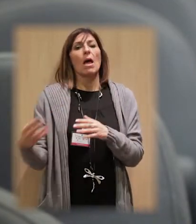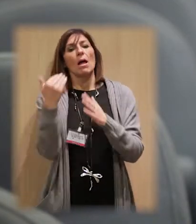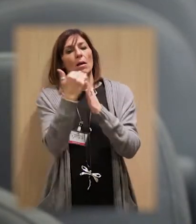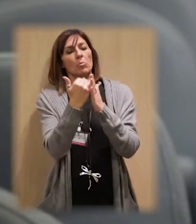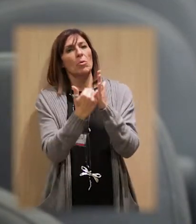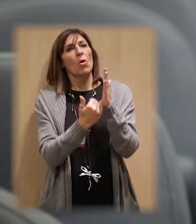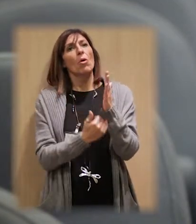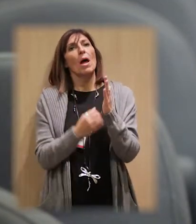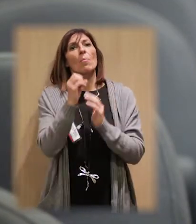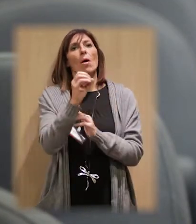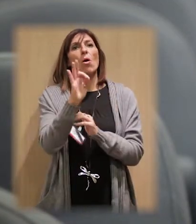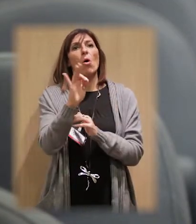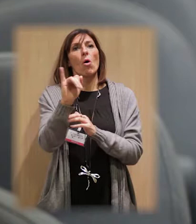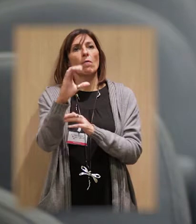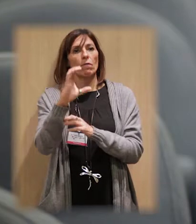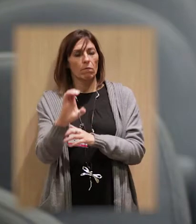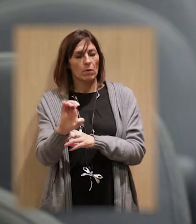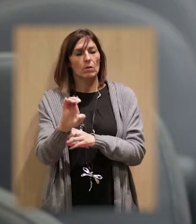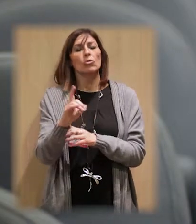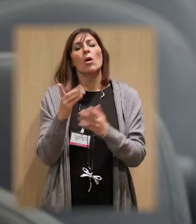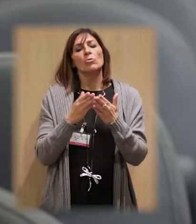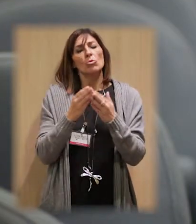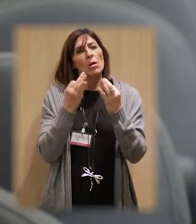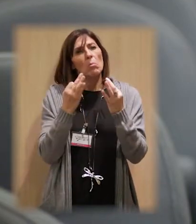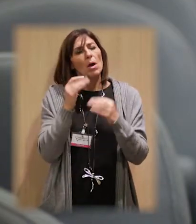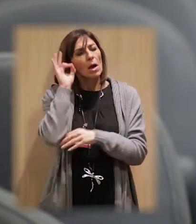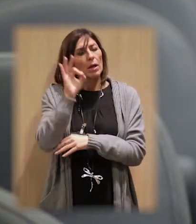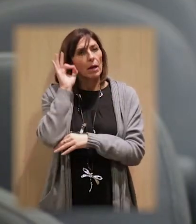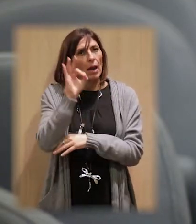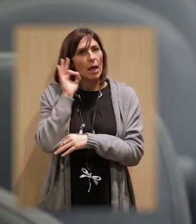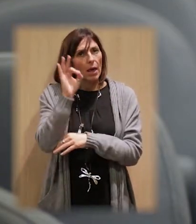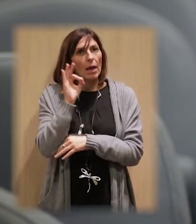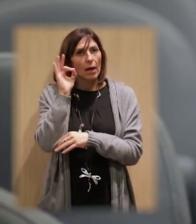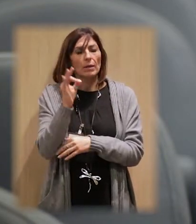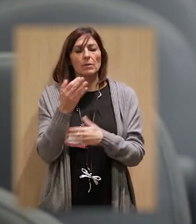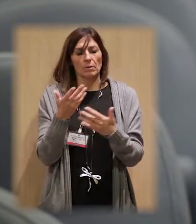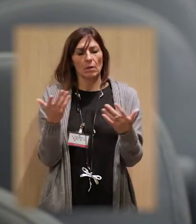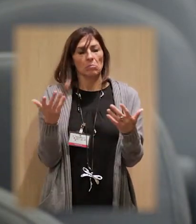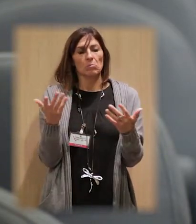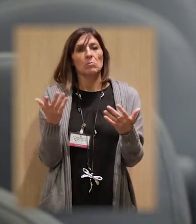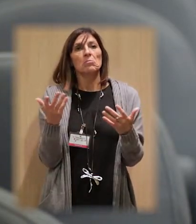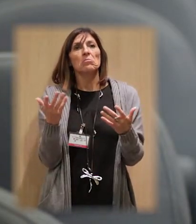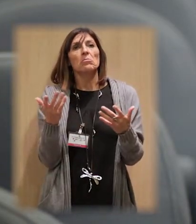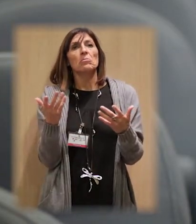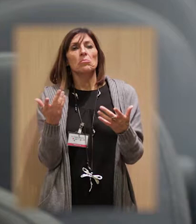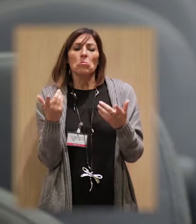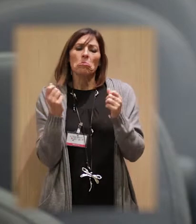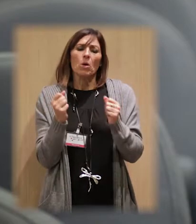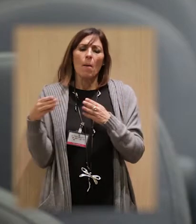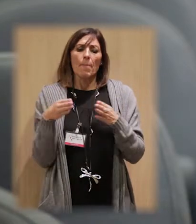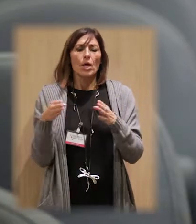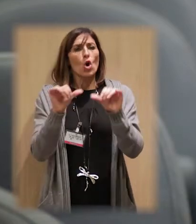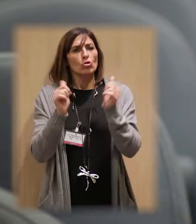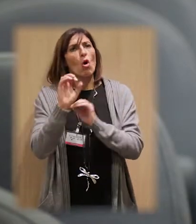pacchetto Office, studiare bene l'inglese, quindi a prescindere da quelle che sono, da quello che può essere un